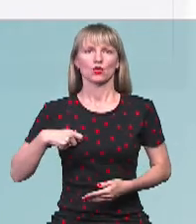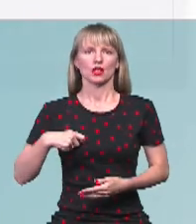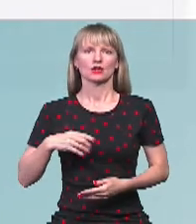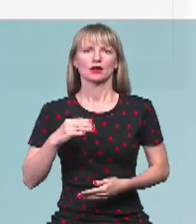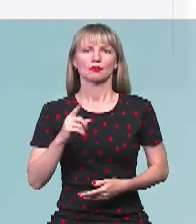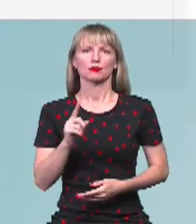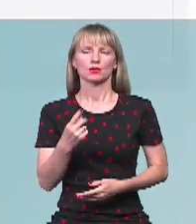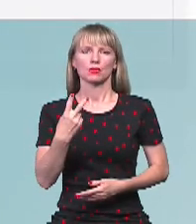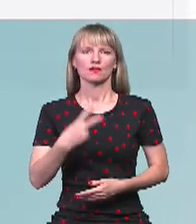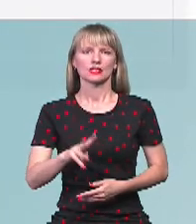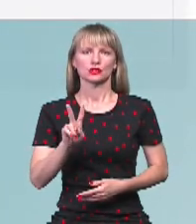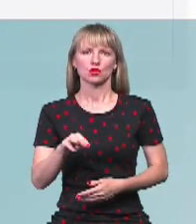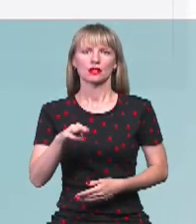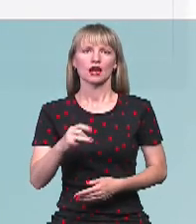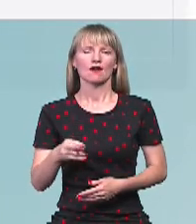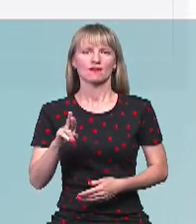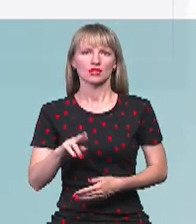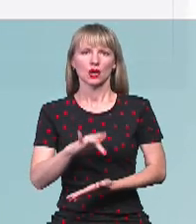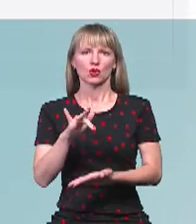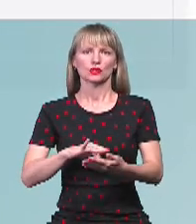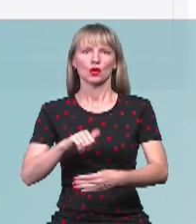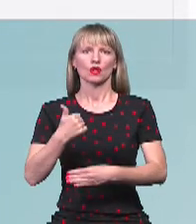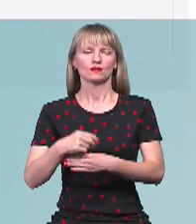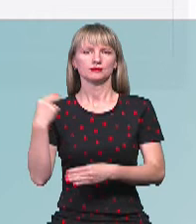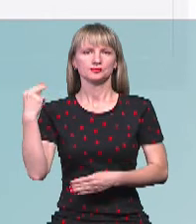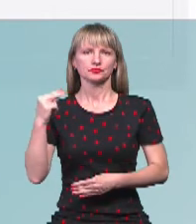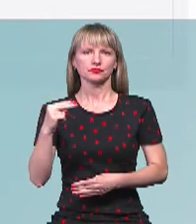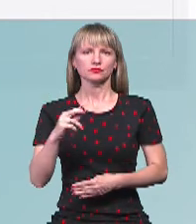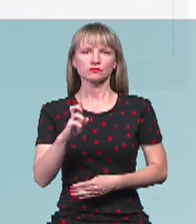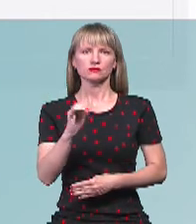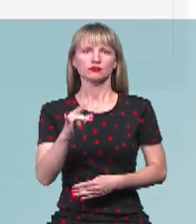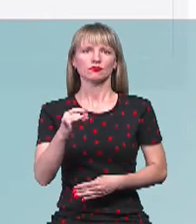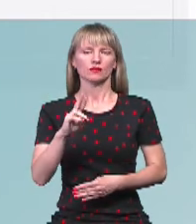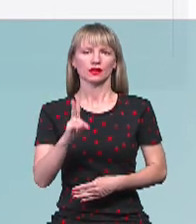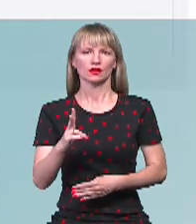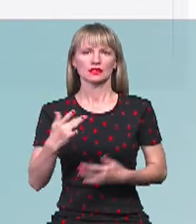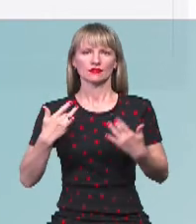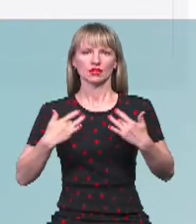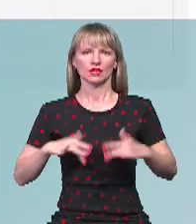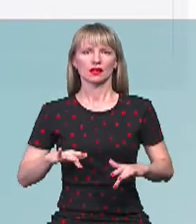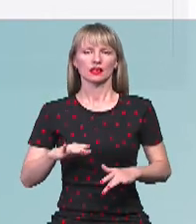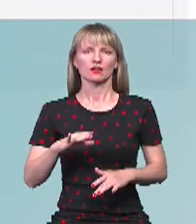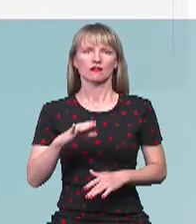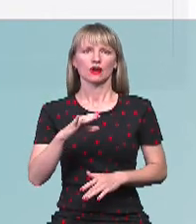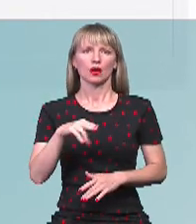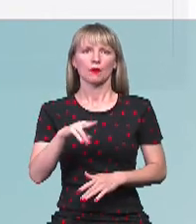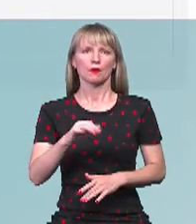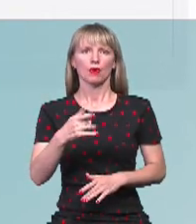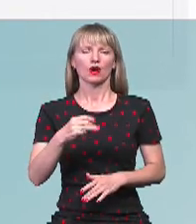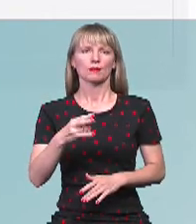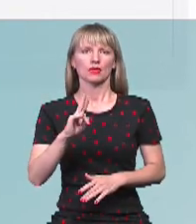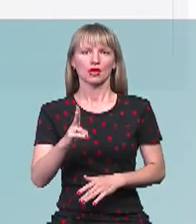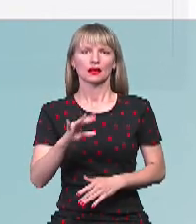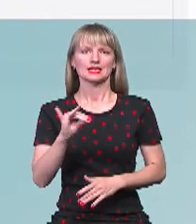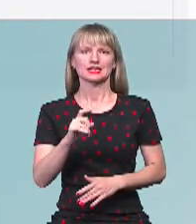вже 22 травня міський голова Запоріжжя Володимир Буряк звільнив Юлію Погребняк з займаної